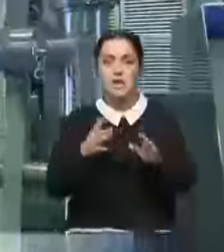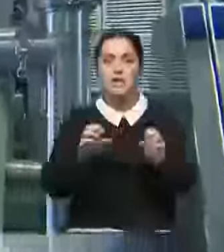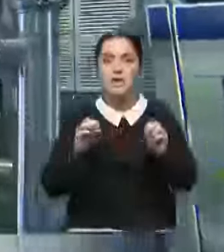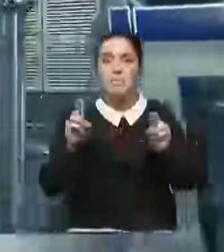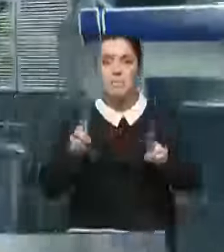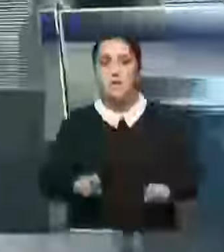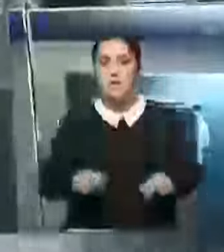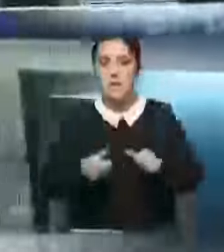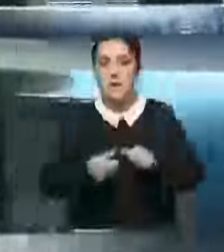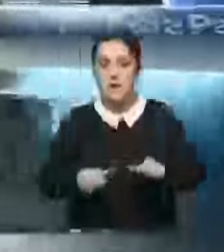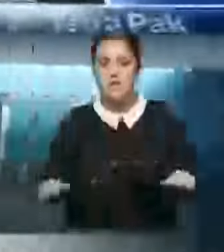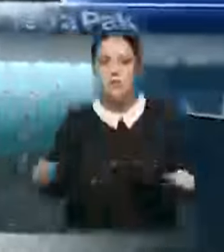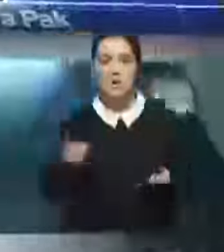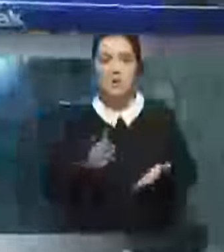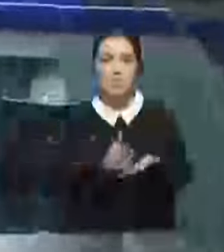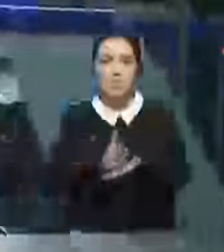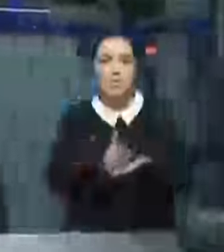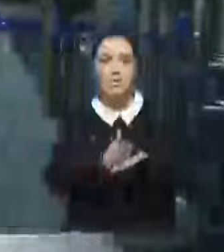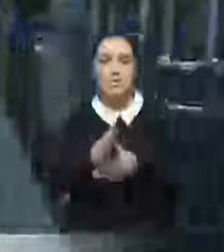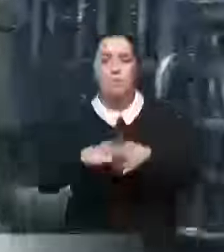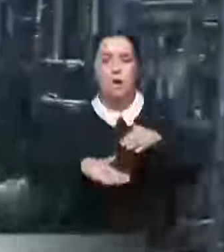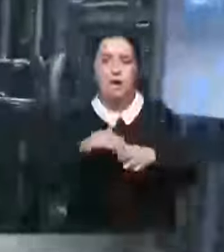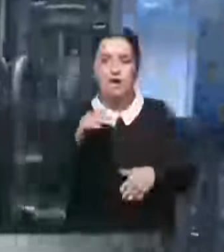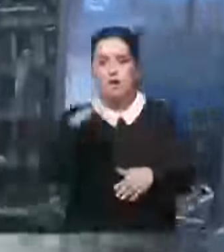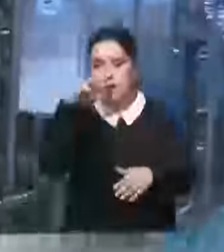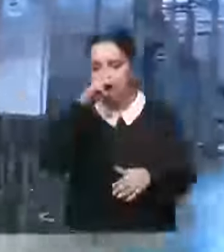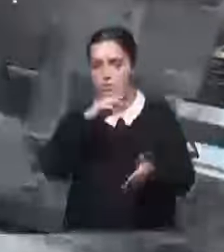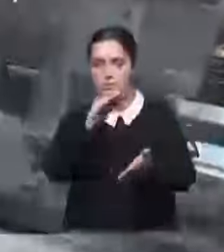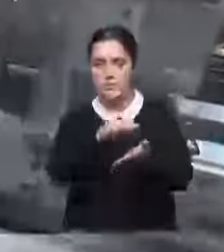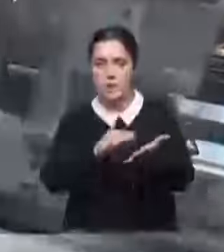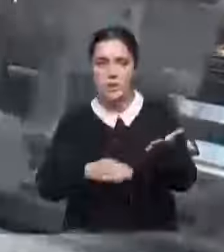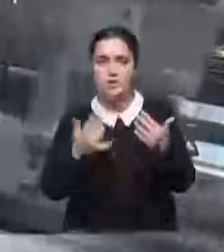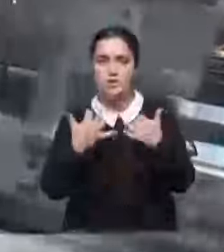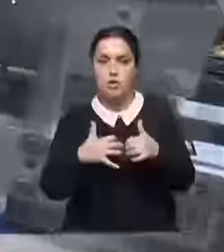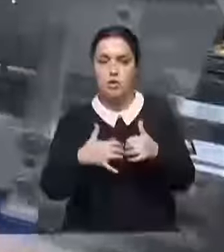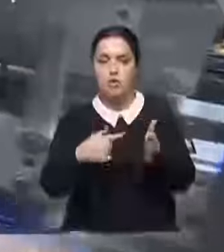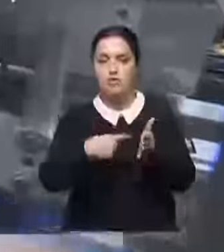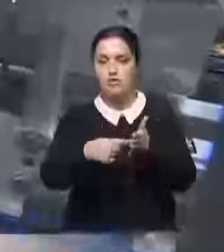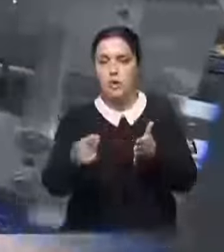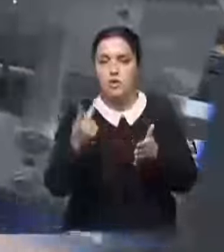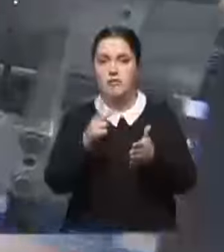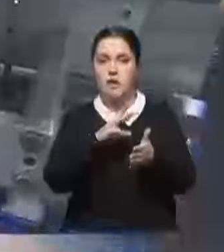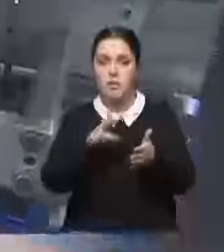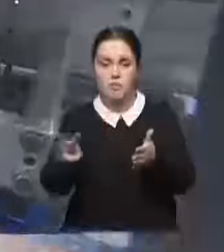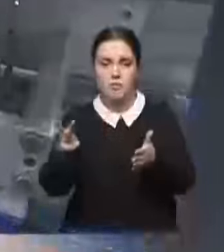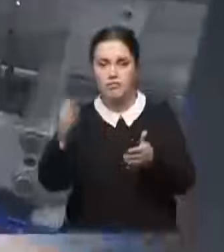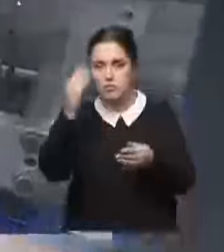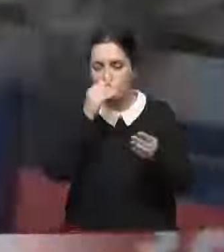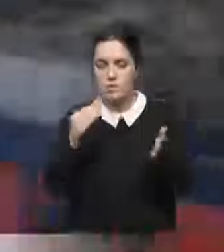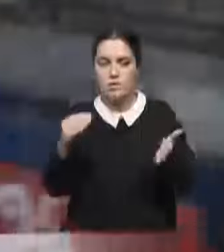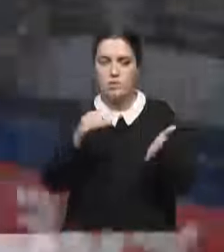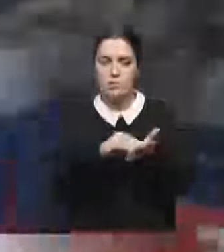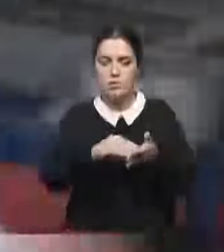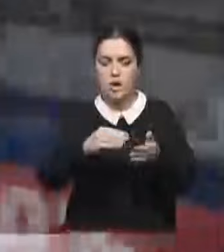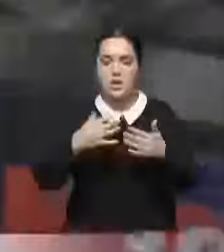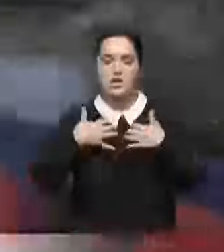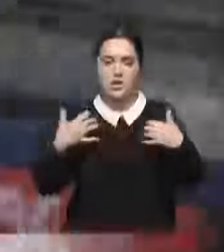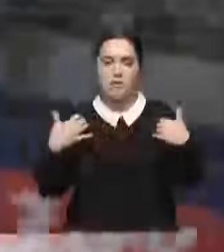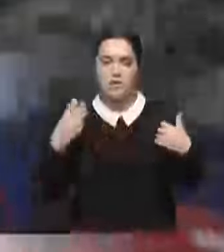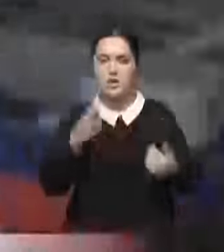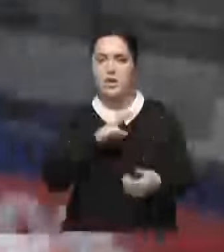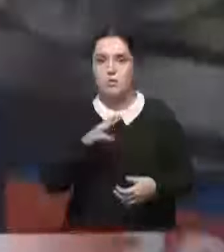дело в многолетней практике искажения данных. Теперь из статистических отчетов вычеркнут 2 миллиона приписанных чиновниками голов скота и 3 миллиона